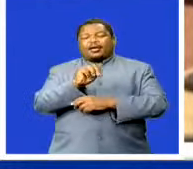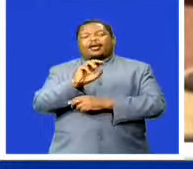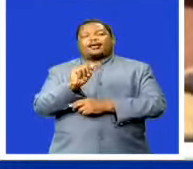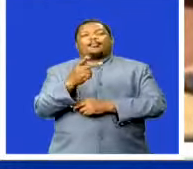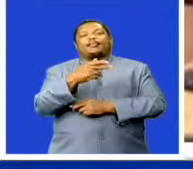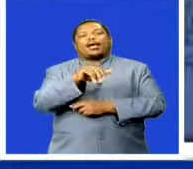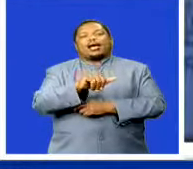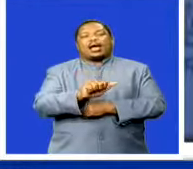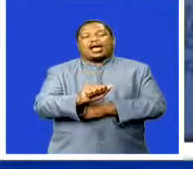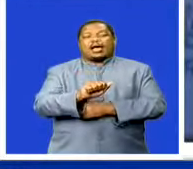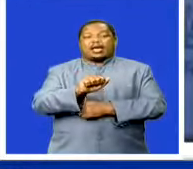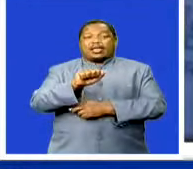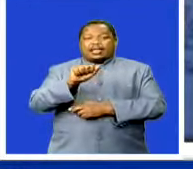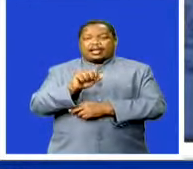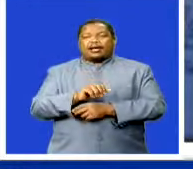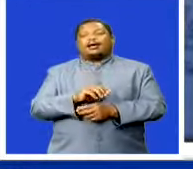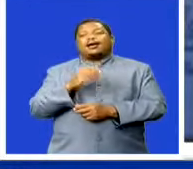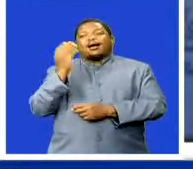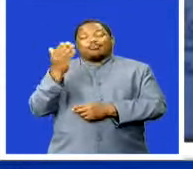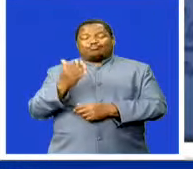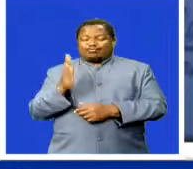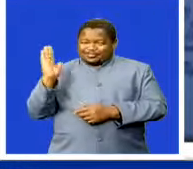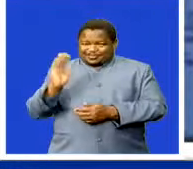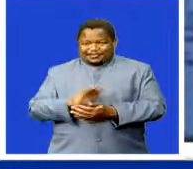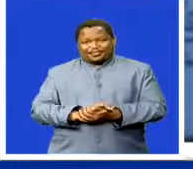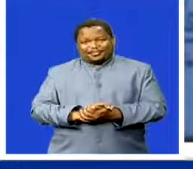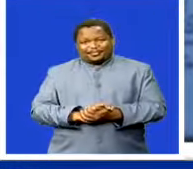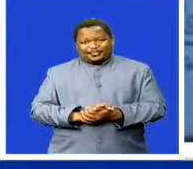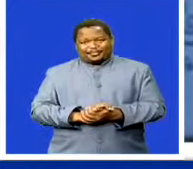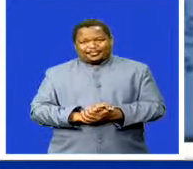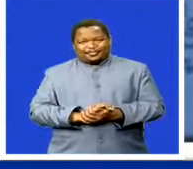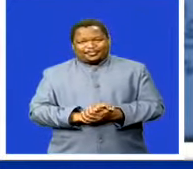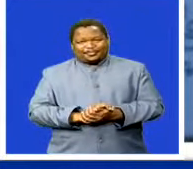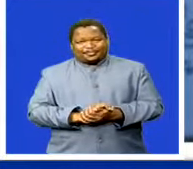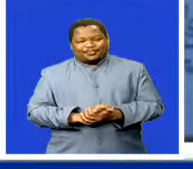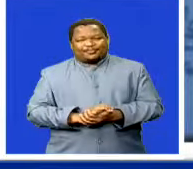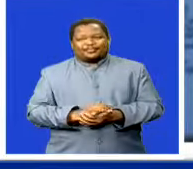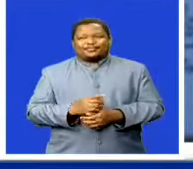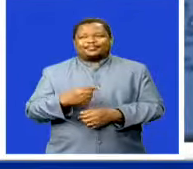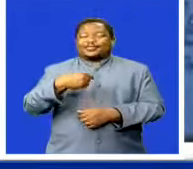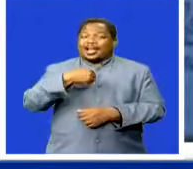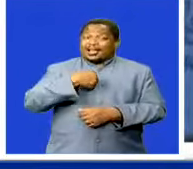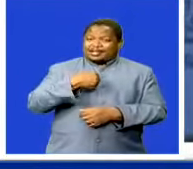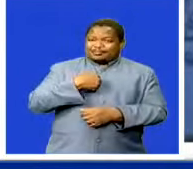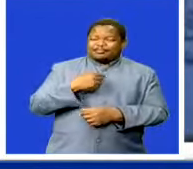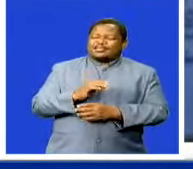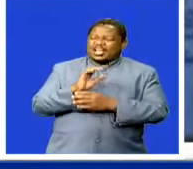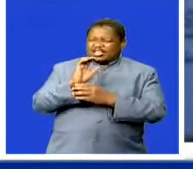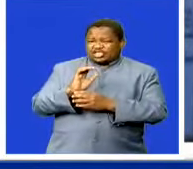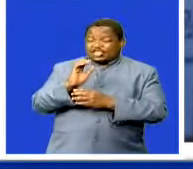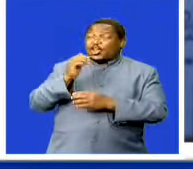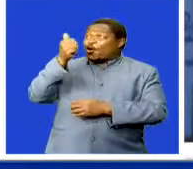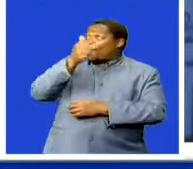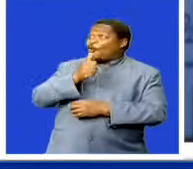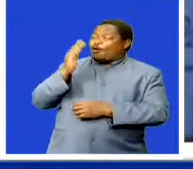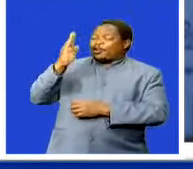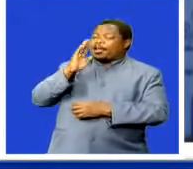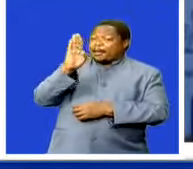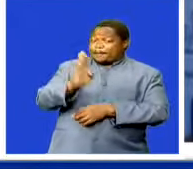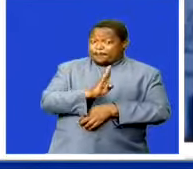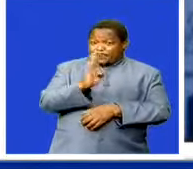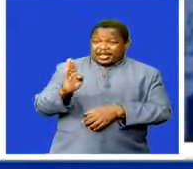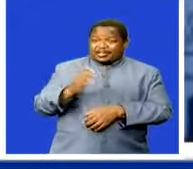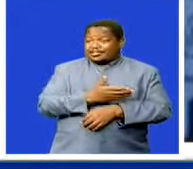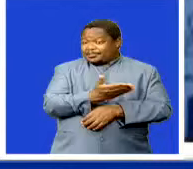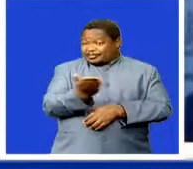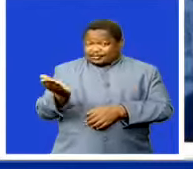kwemakhada nemvula bani baNkulunkulu Nkosi yami ngicela inkosini busisi njengalokunisho ukuthi lo